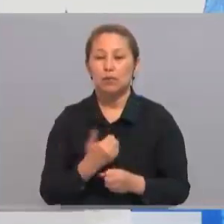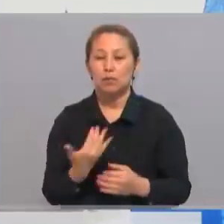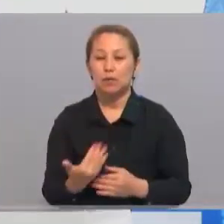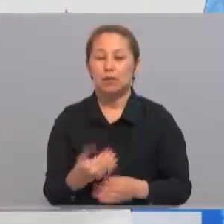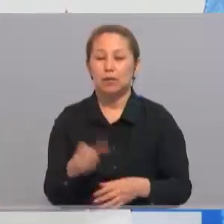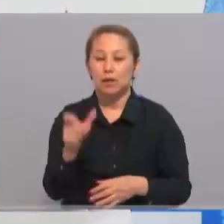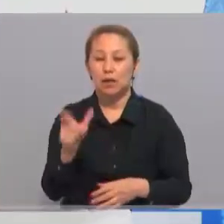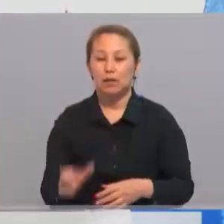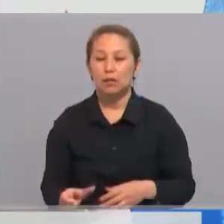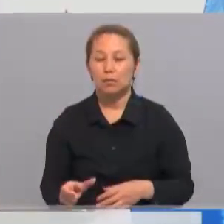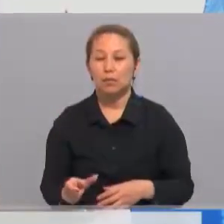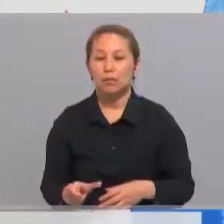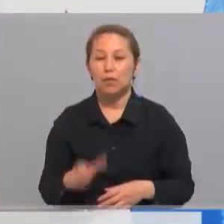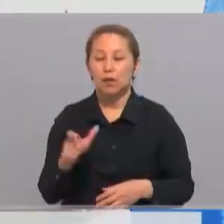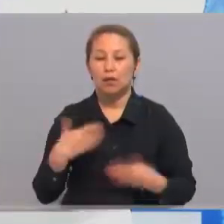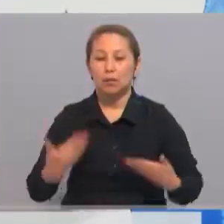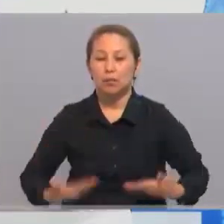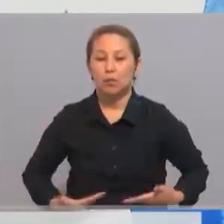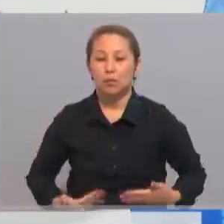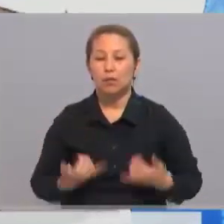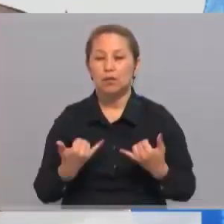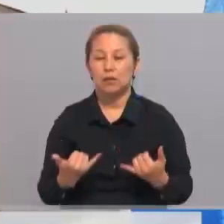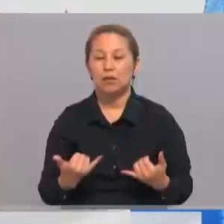осы адам өміріне деген